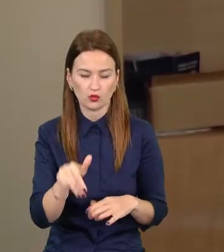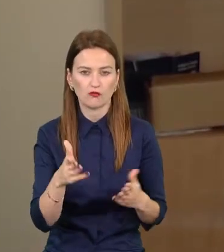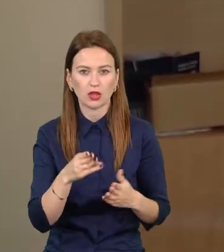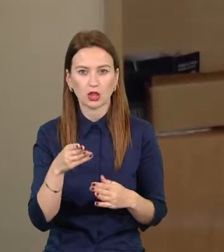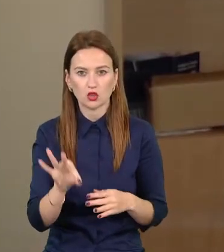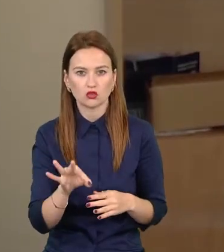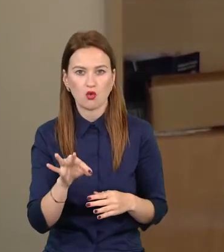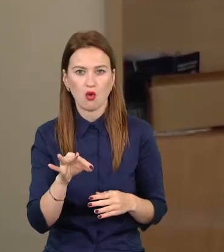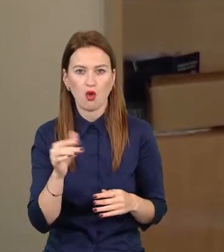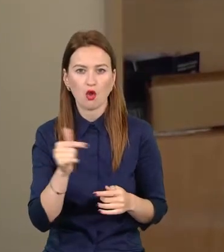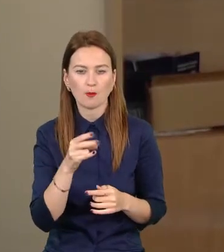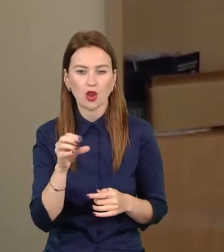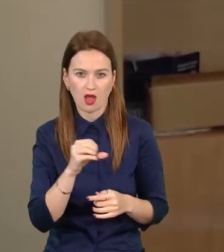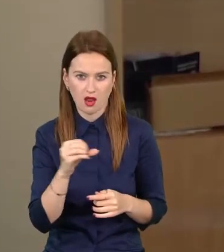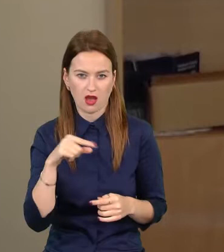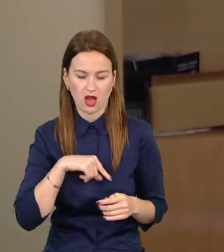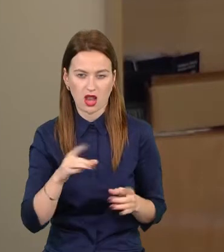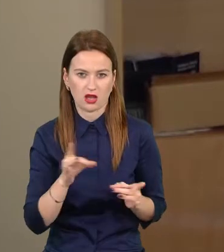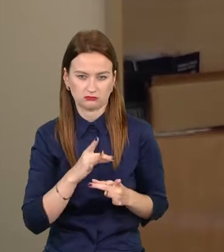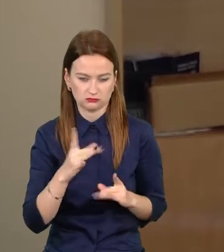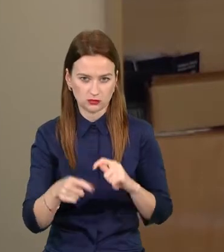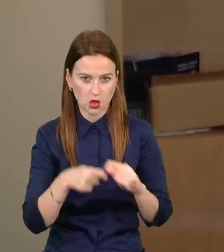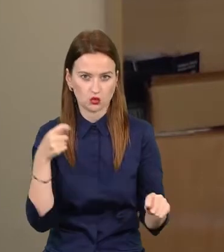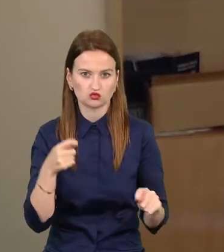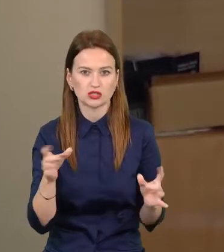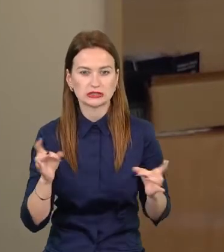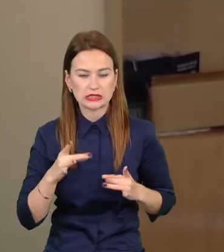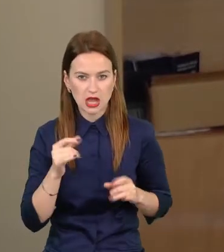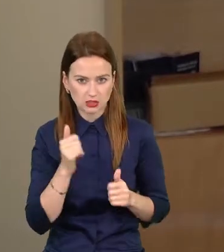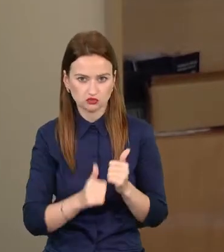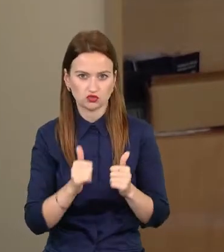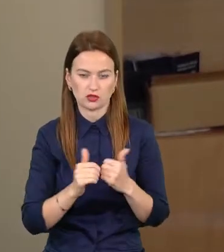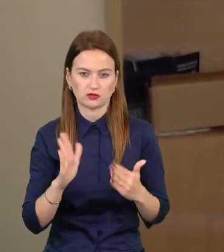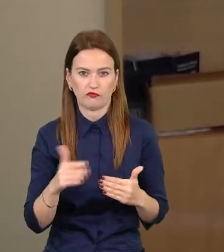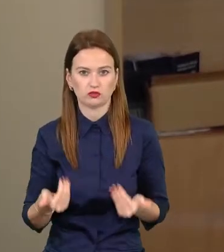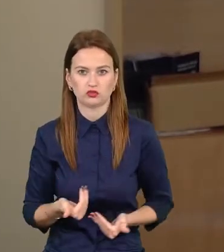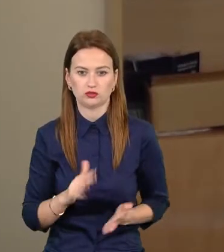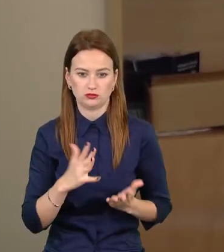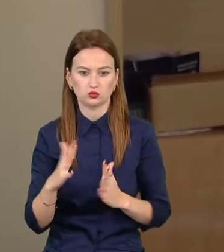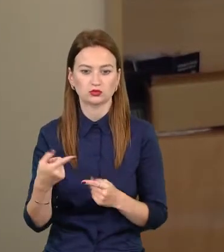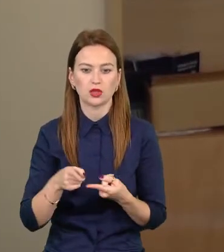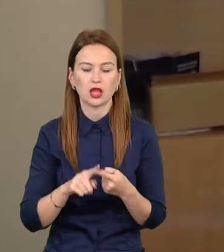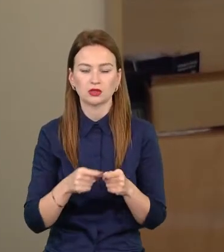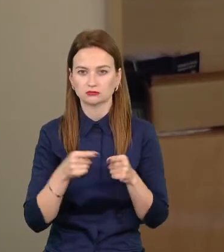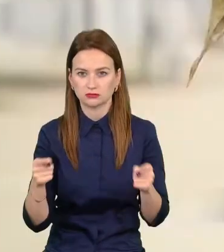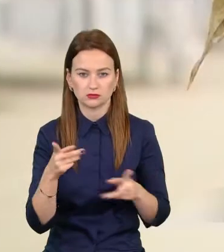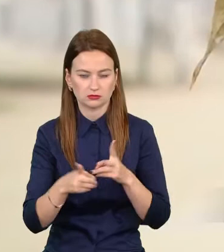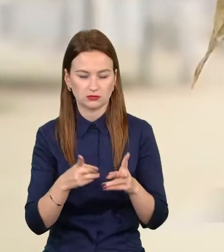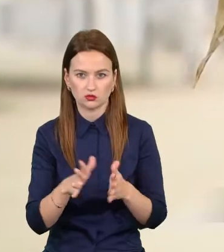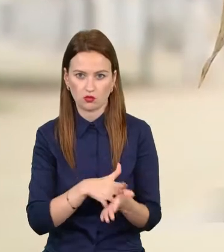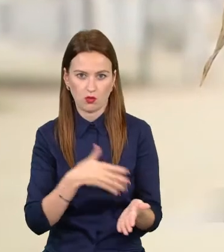какие-то гормональные нарушения, психоэмоциональные стрессы часто встречаются в жизни, этот период длится очень